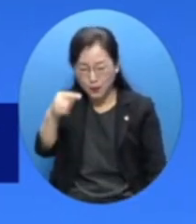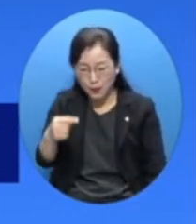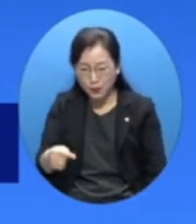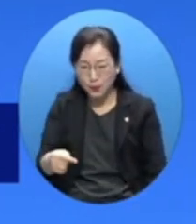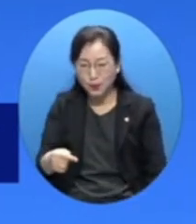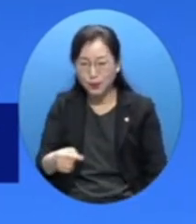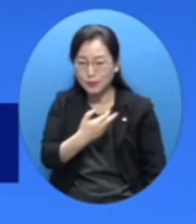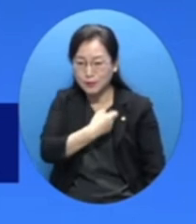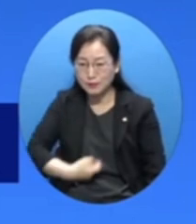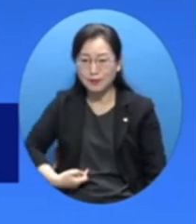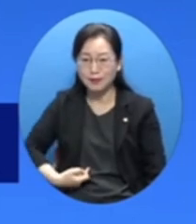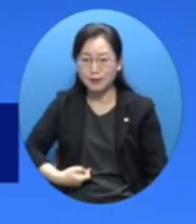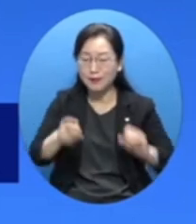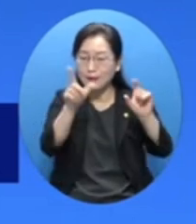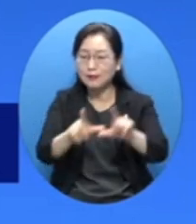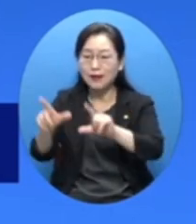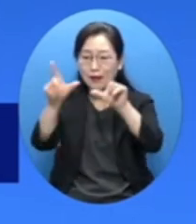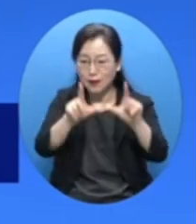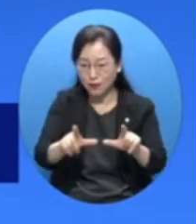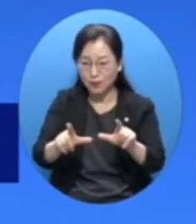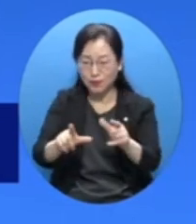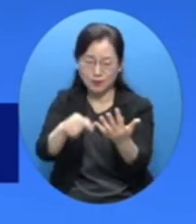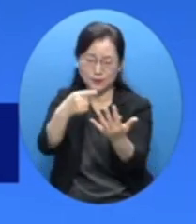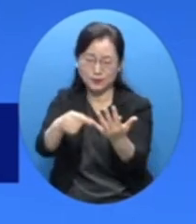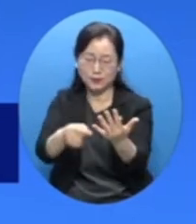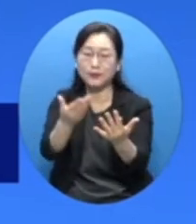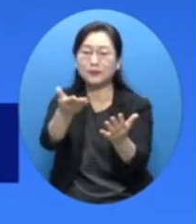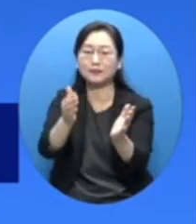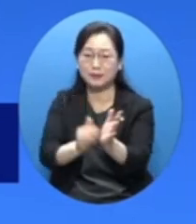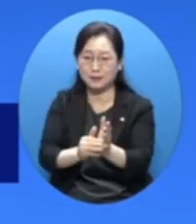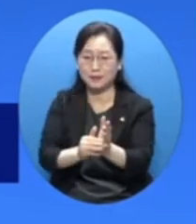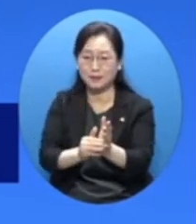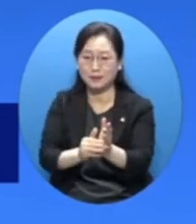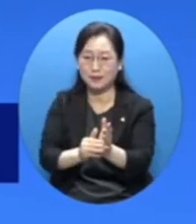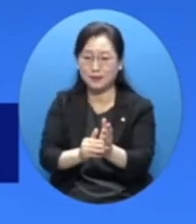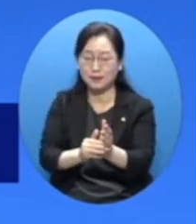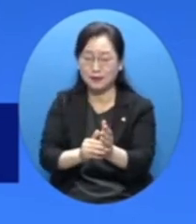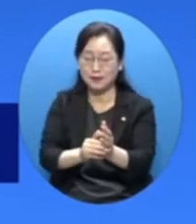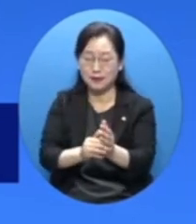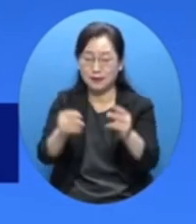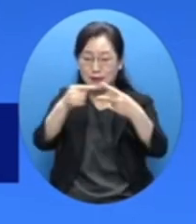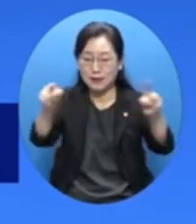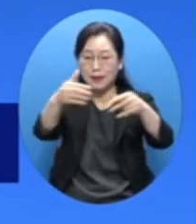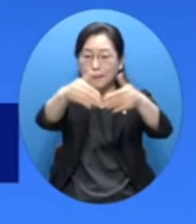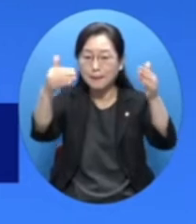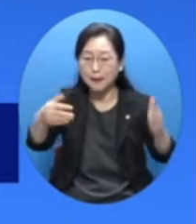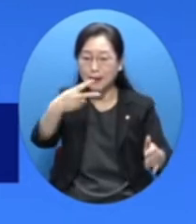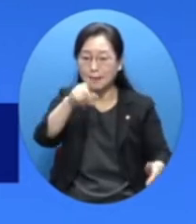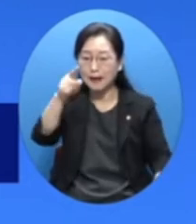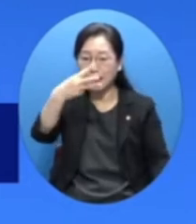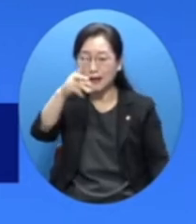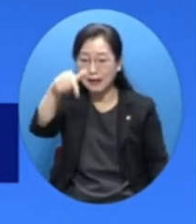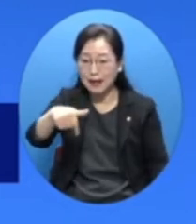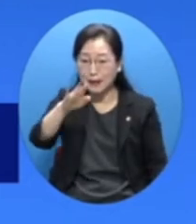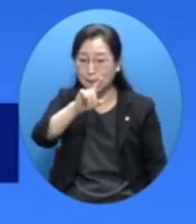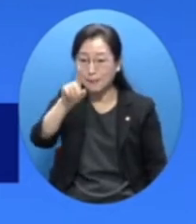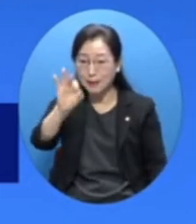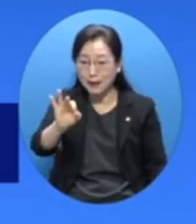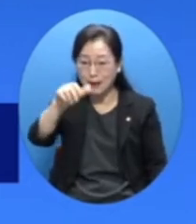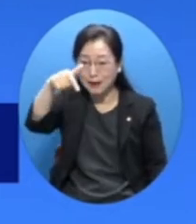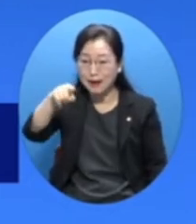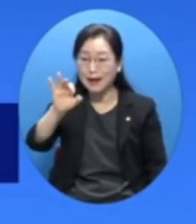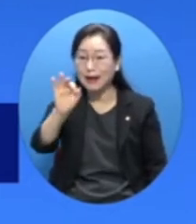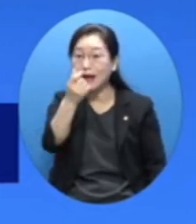주님의 제자들이 살아가야 될 것을 저를 가르쳐 주셨습니다 그것을 다락방 강화로 하라고 하는데 요한복음